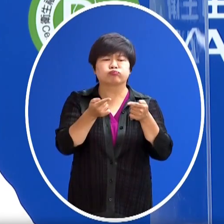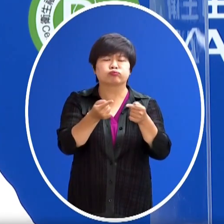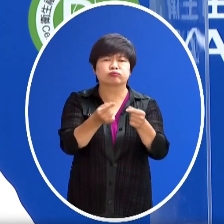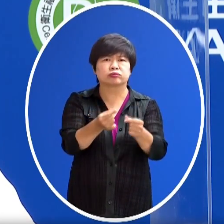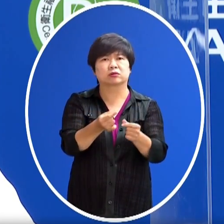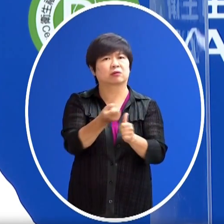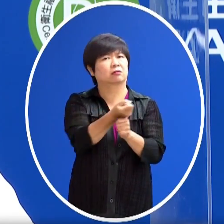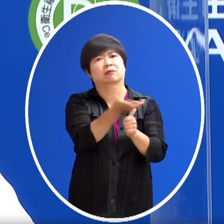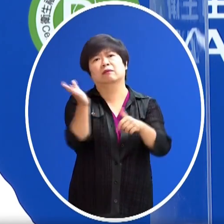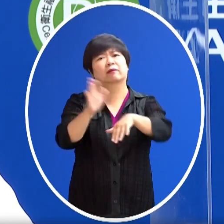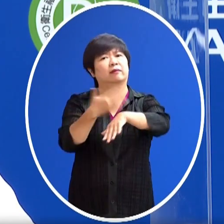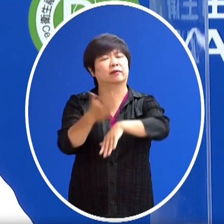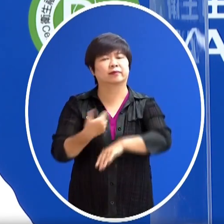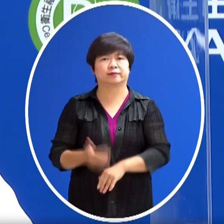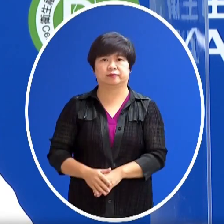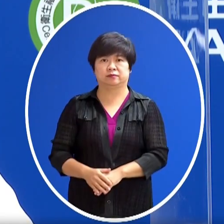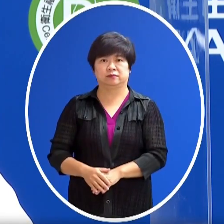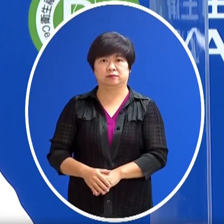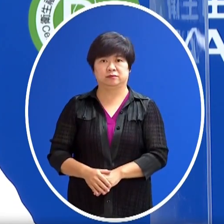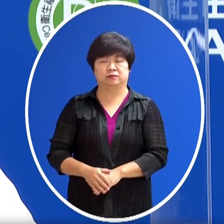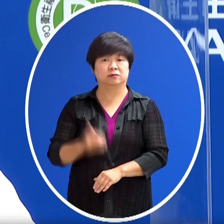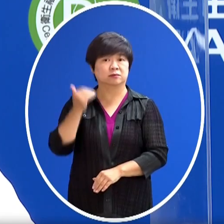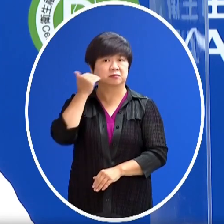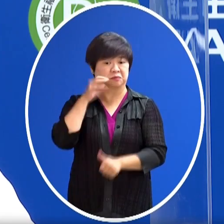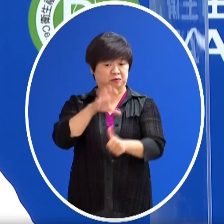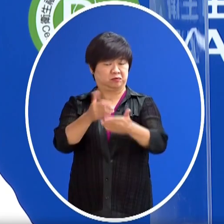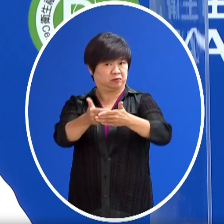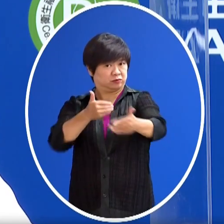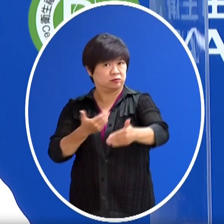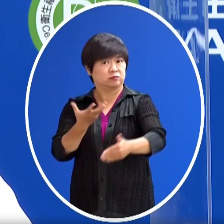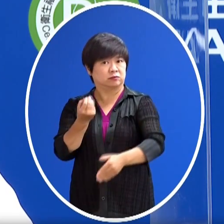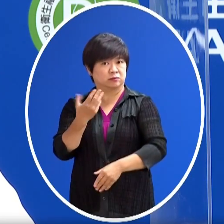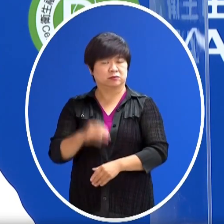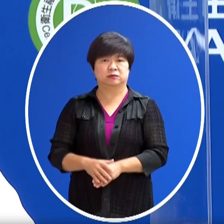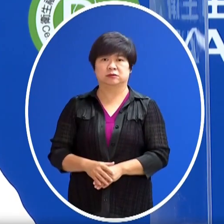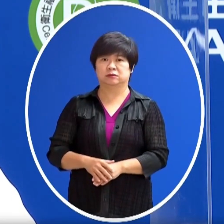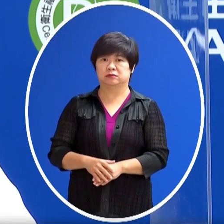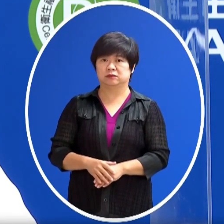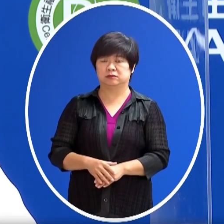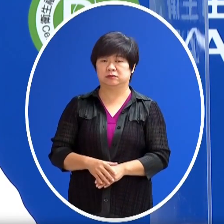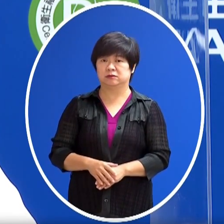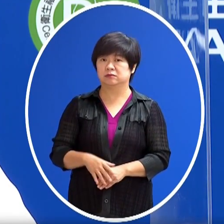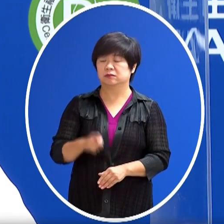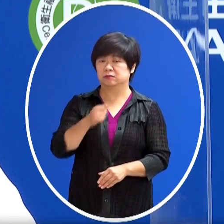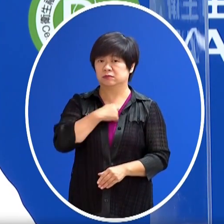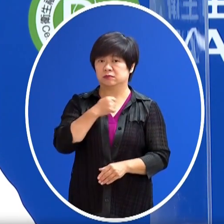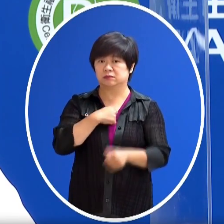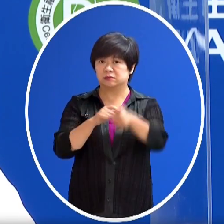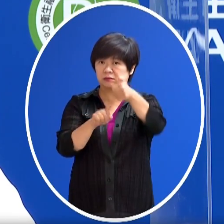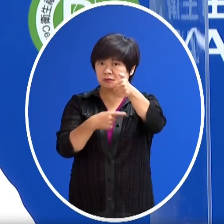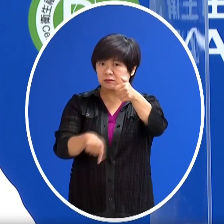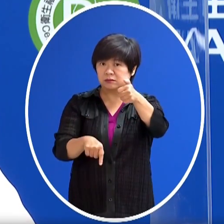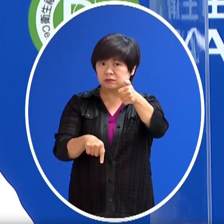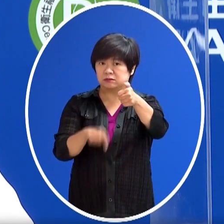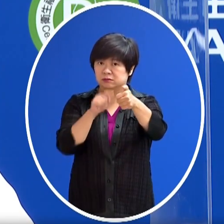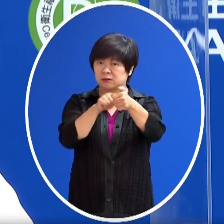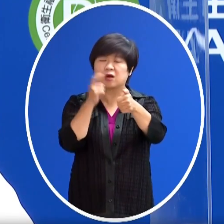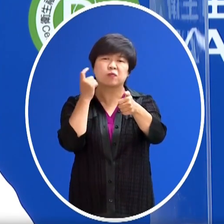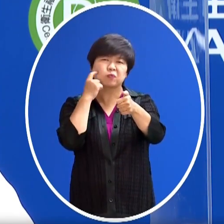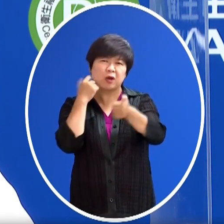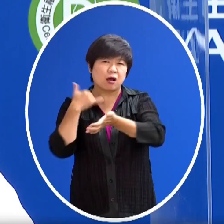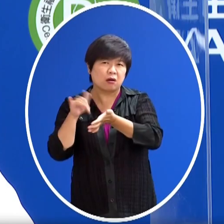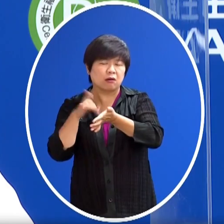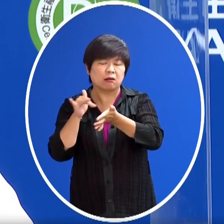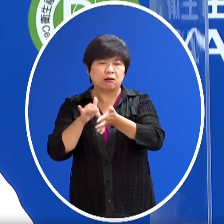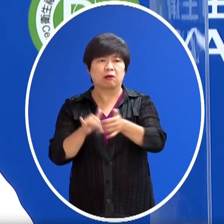有了。好，那但是如果没有隔离的话，那就有这50个在假设这样的